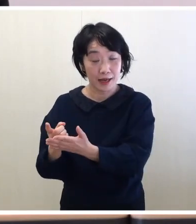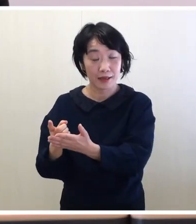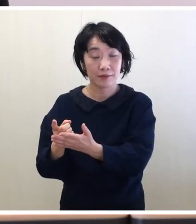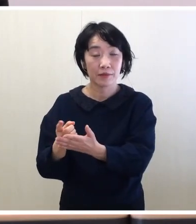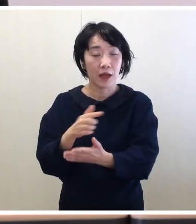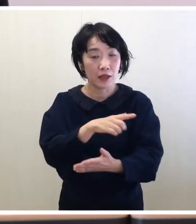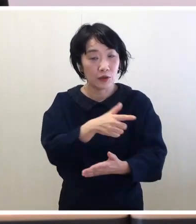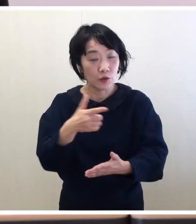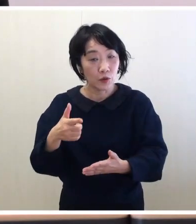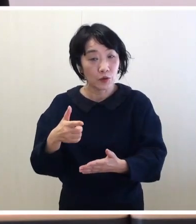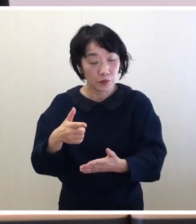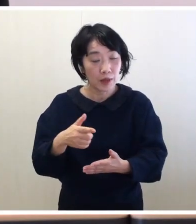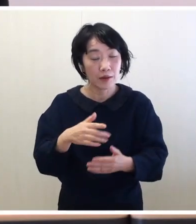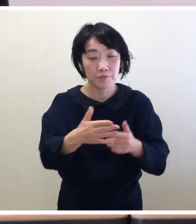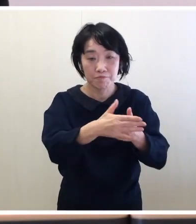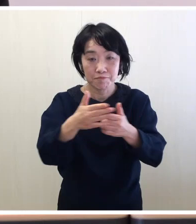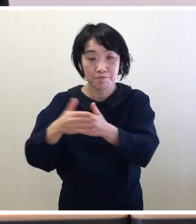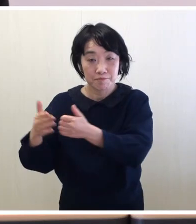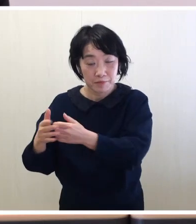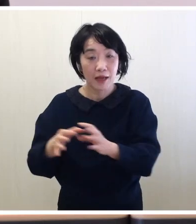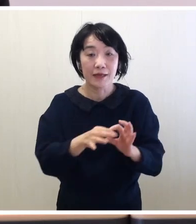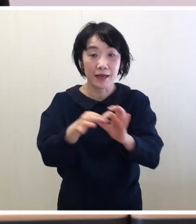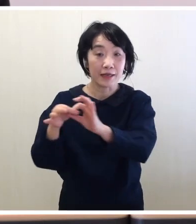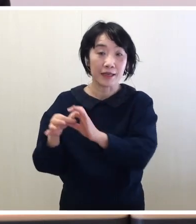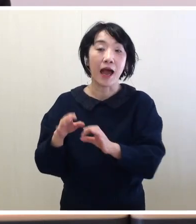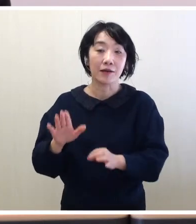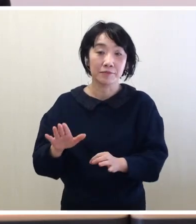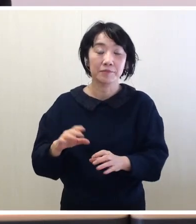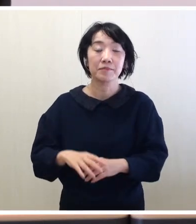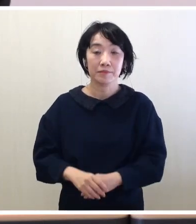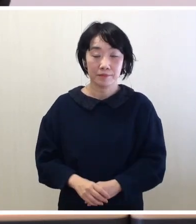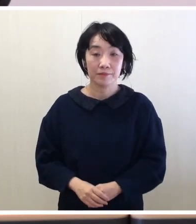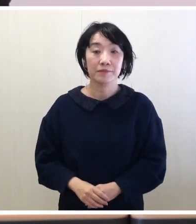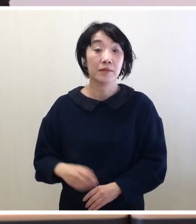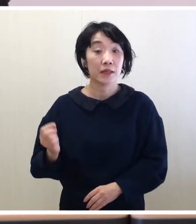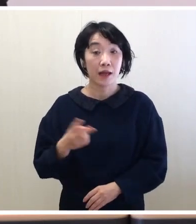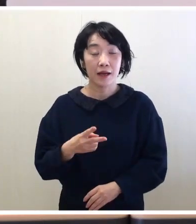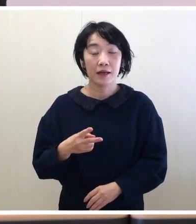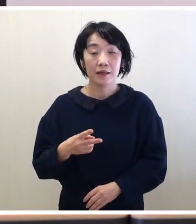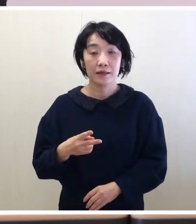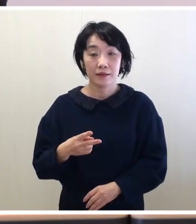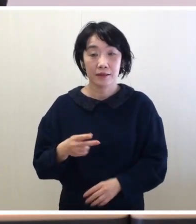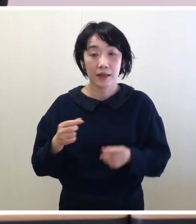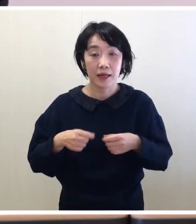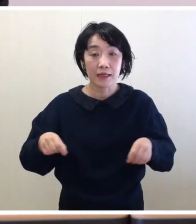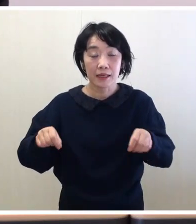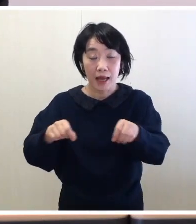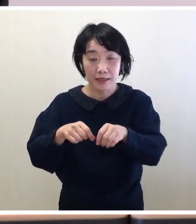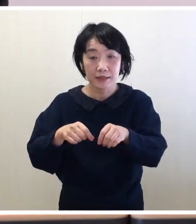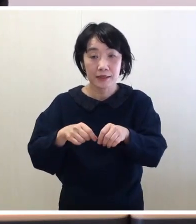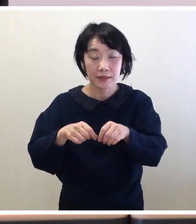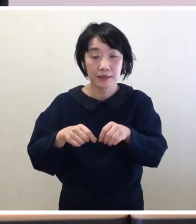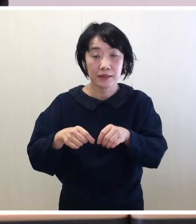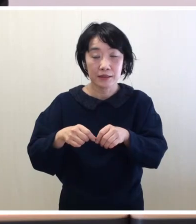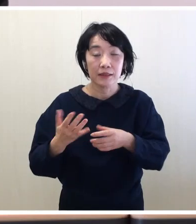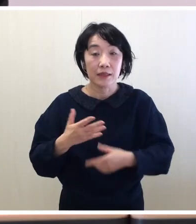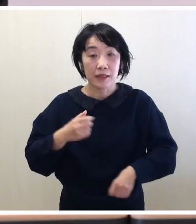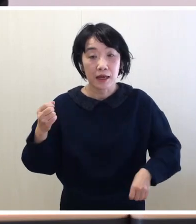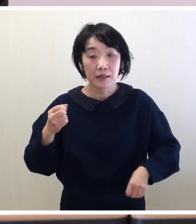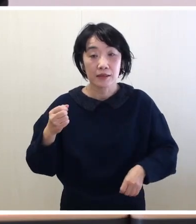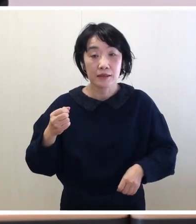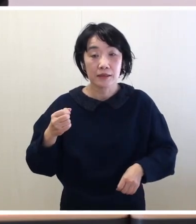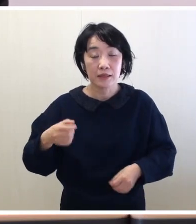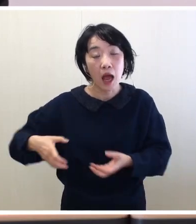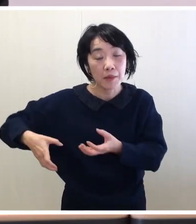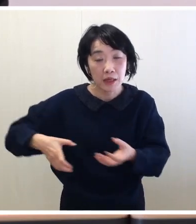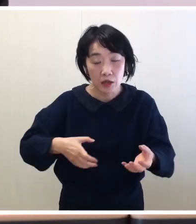への参加など、さまざまな面でご協力連携をいただいてきました。また関西学生アメ